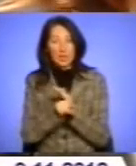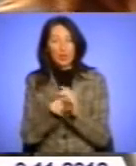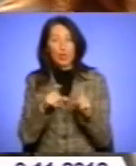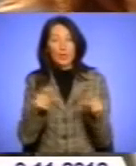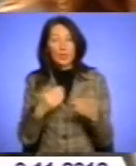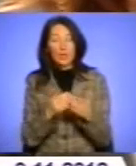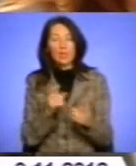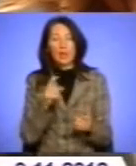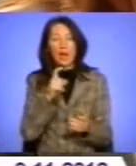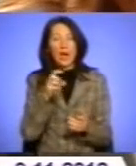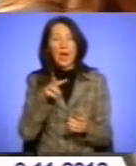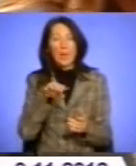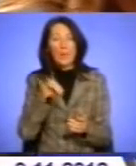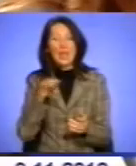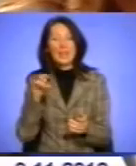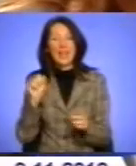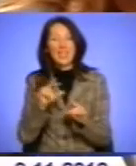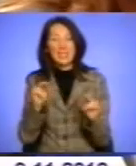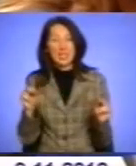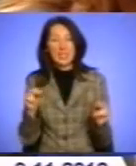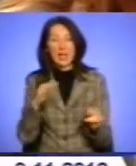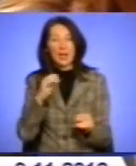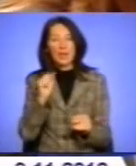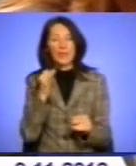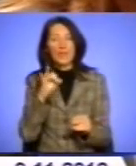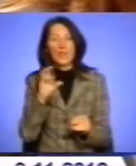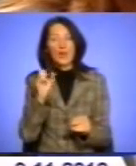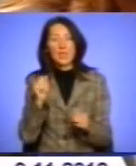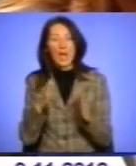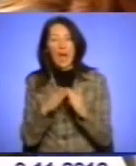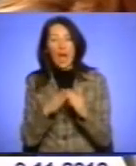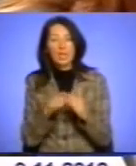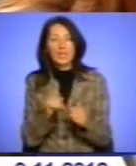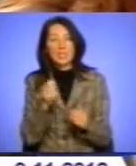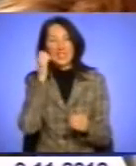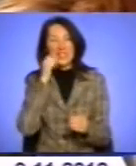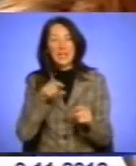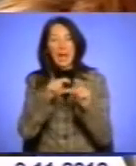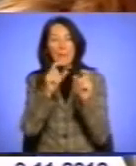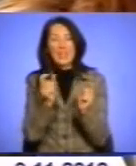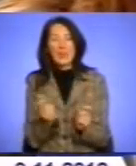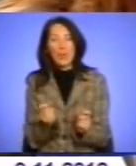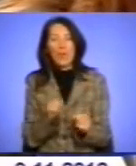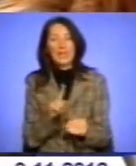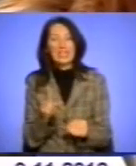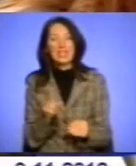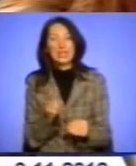«Хмільне щастя», наприклад, «Файна хата», чи «Стара підкова», чи